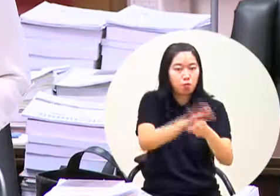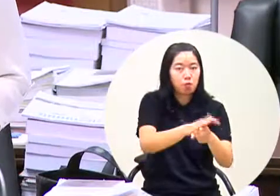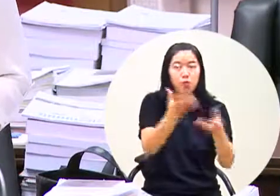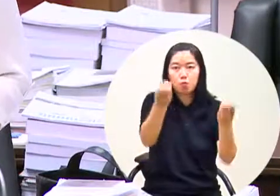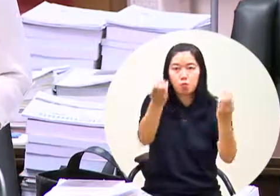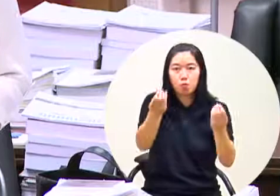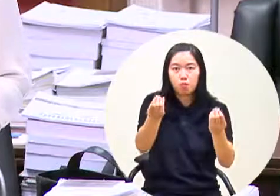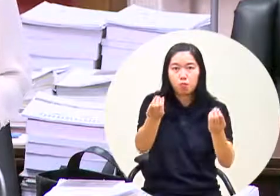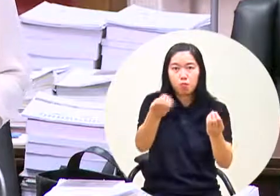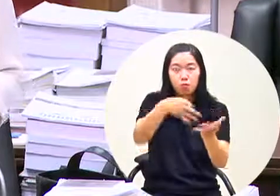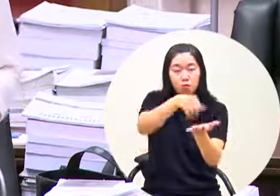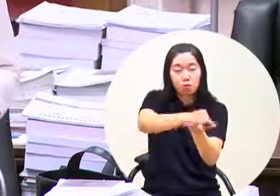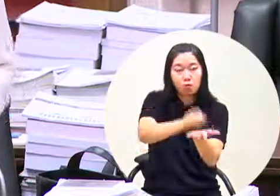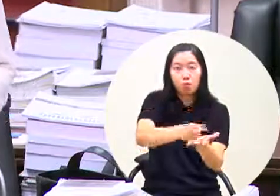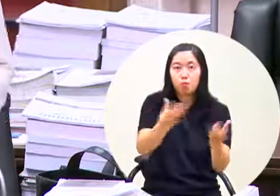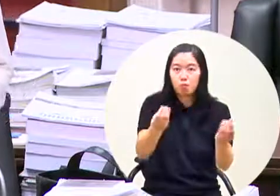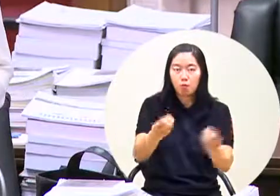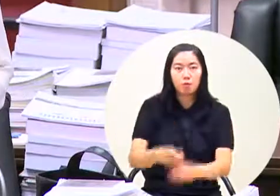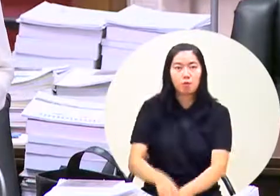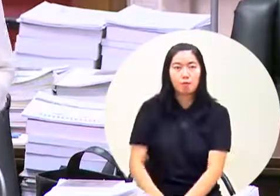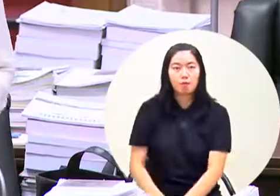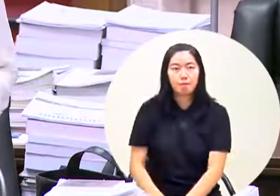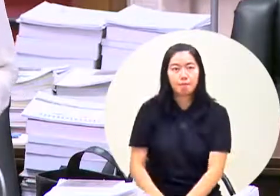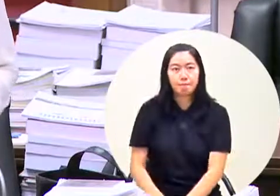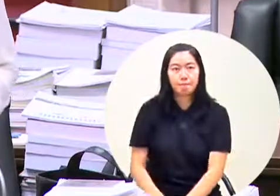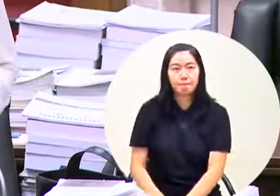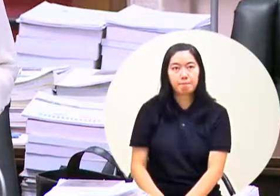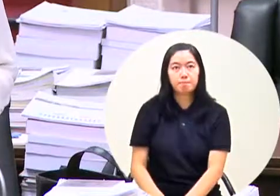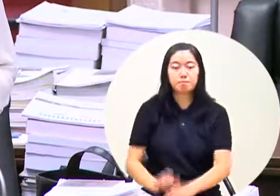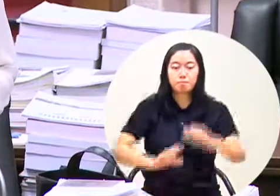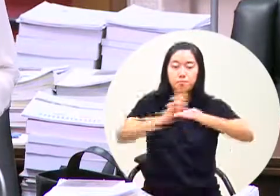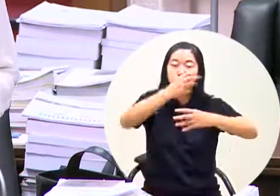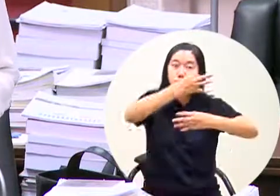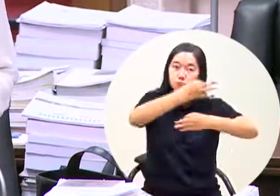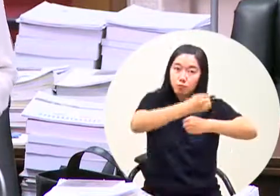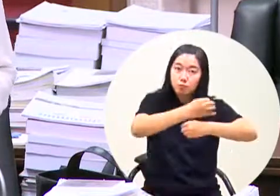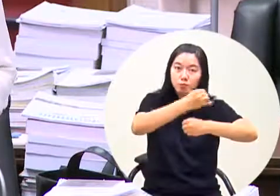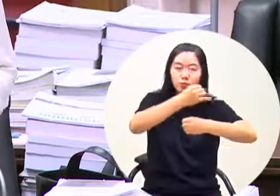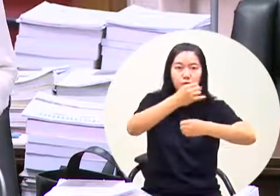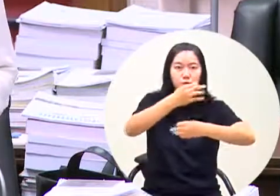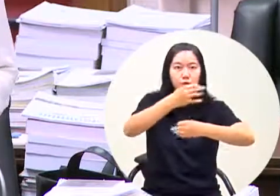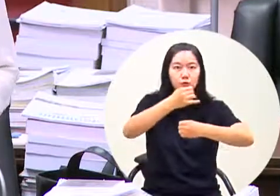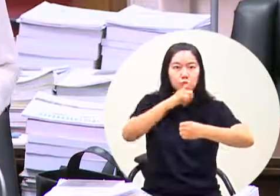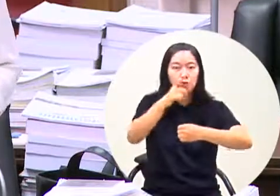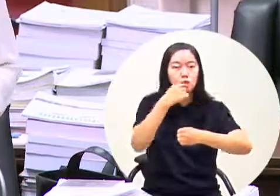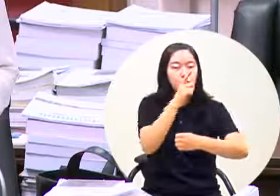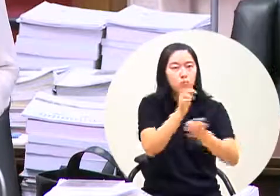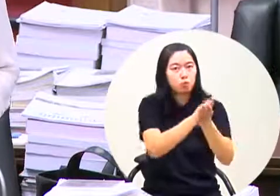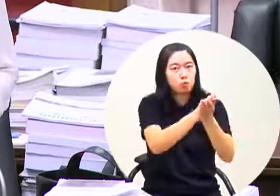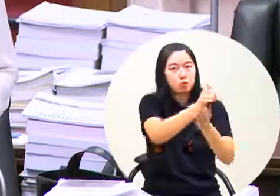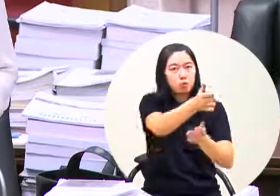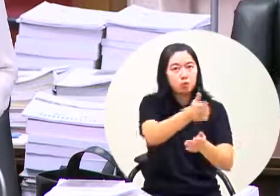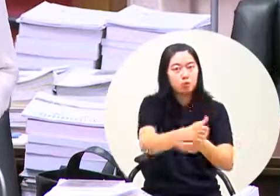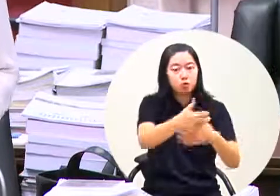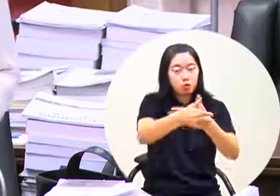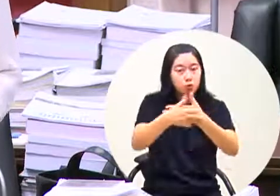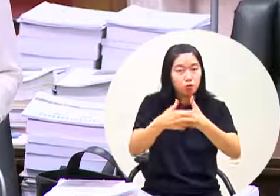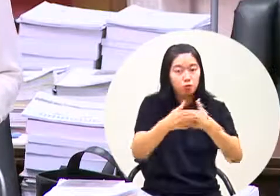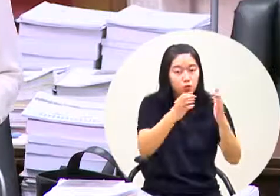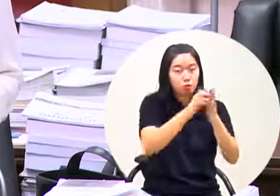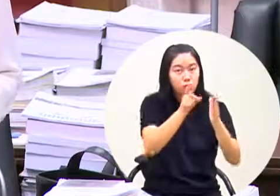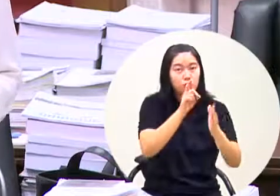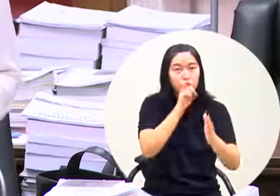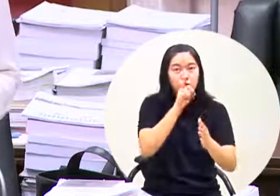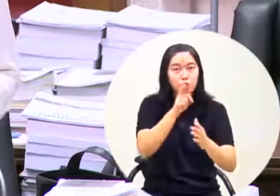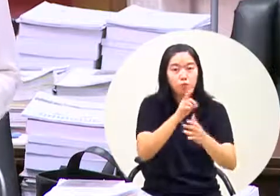也没编啊。这几天我就中秋节旺季，我就很想夸奖卫生局，你知道有多少卫生所的主